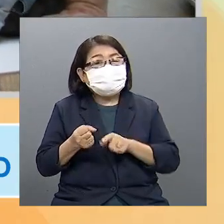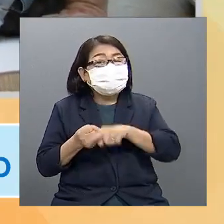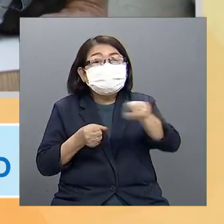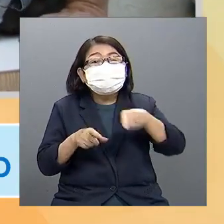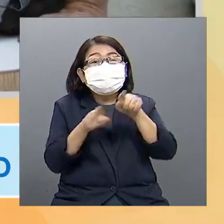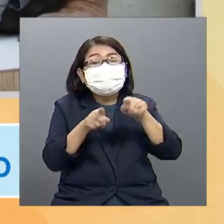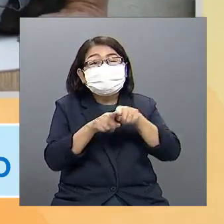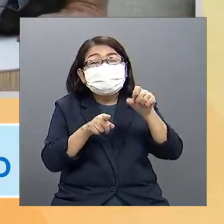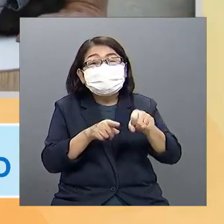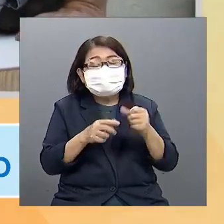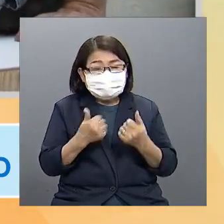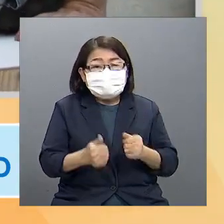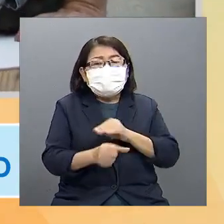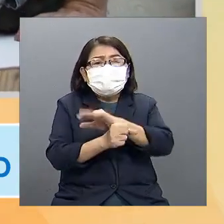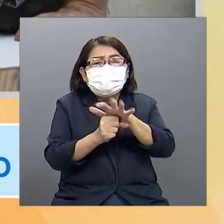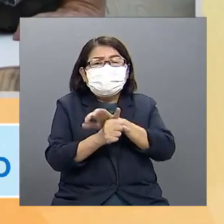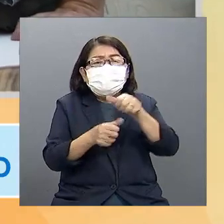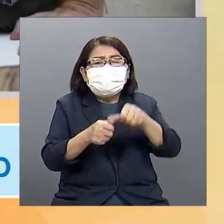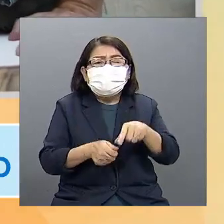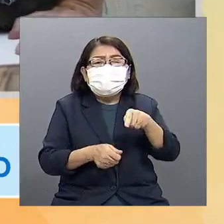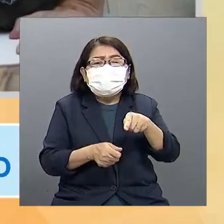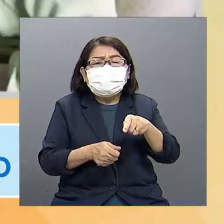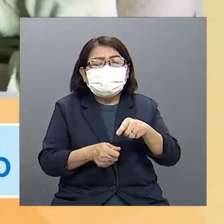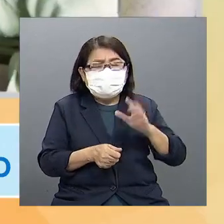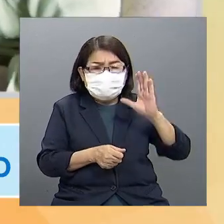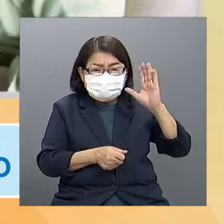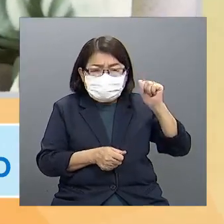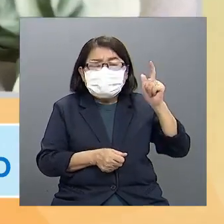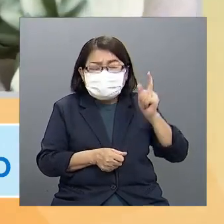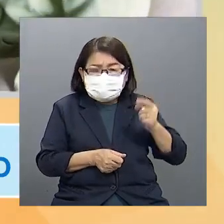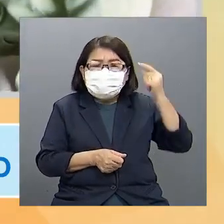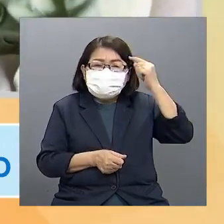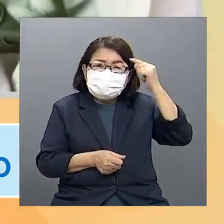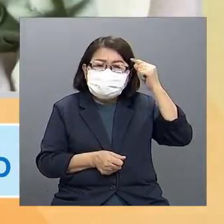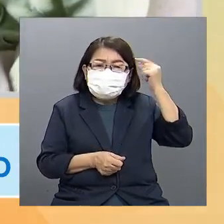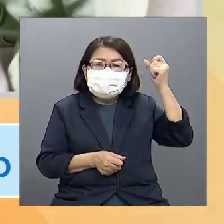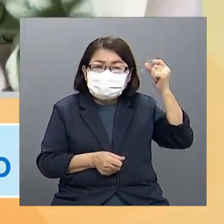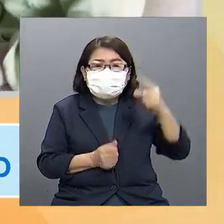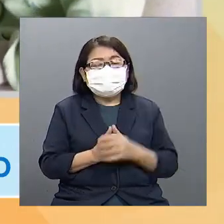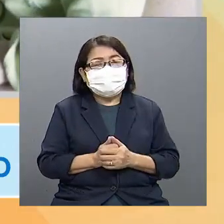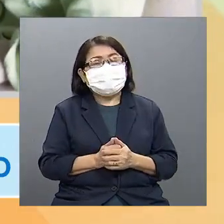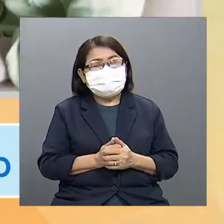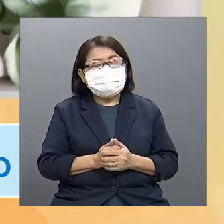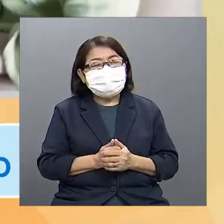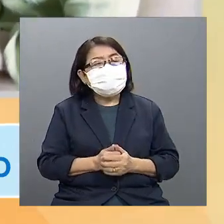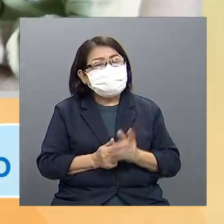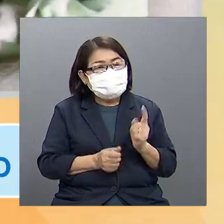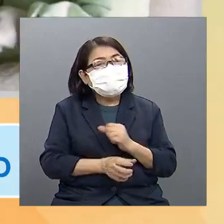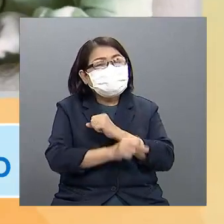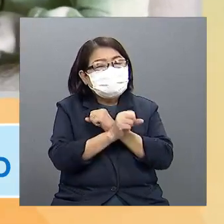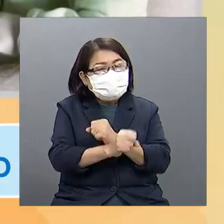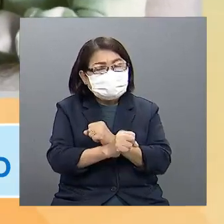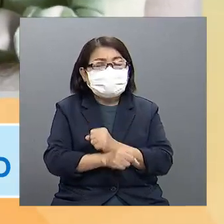ที่คุณพ่อคุณแม่ต้องทำความเข้าใจเร ื่ องน ี้ เพิ่มขึ้นเป็นอีกหนึ่งสุขภาพนอกจากเป็นหวัดเป็นไข้อะไรของเขาน